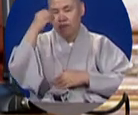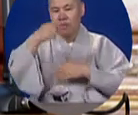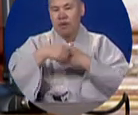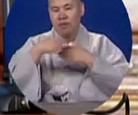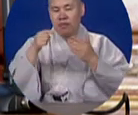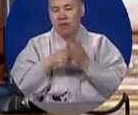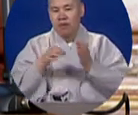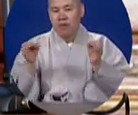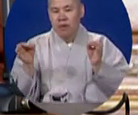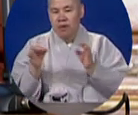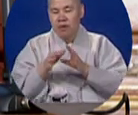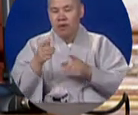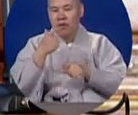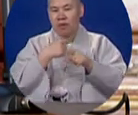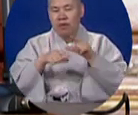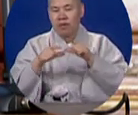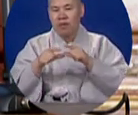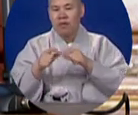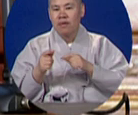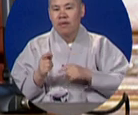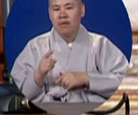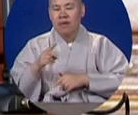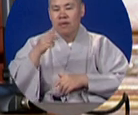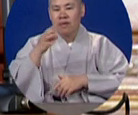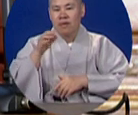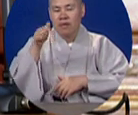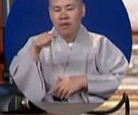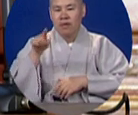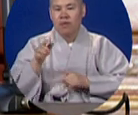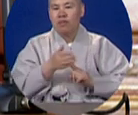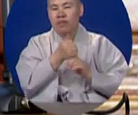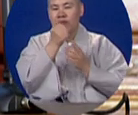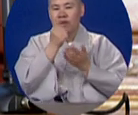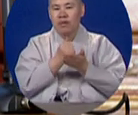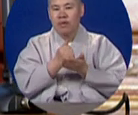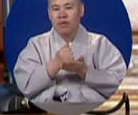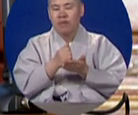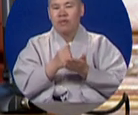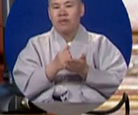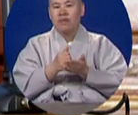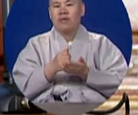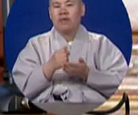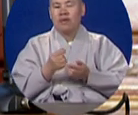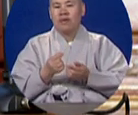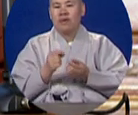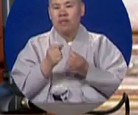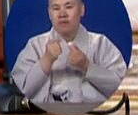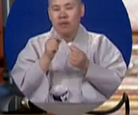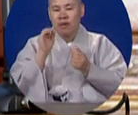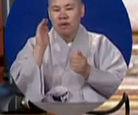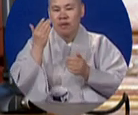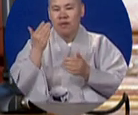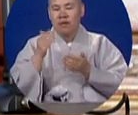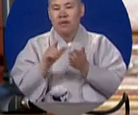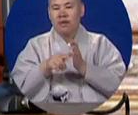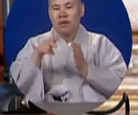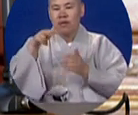더 이제 그 등각 부처님의 경지에 올라가야 이 종자식